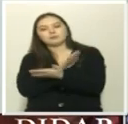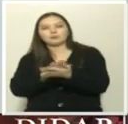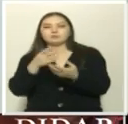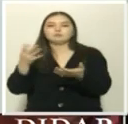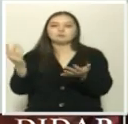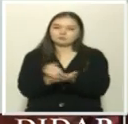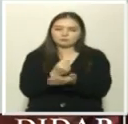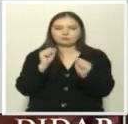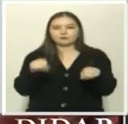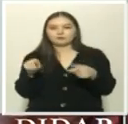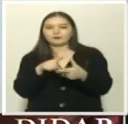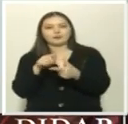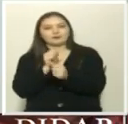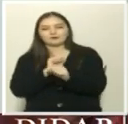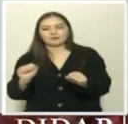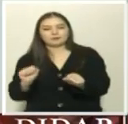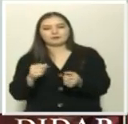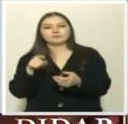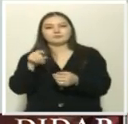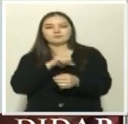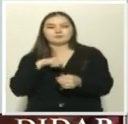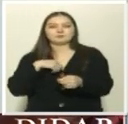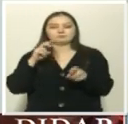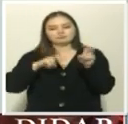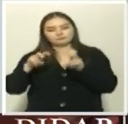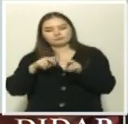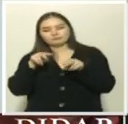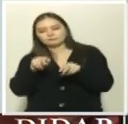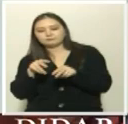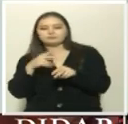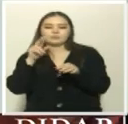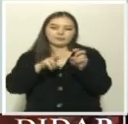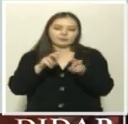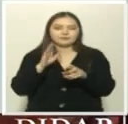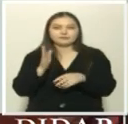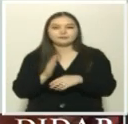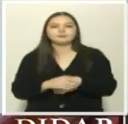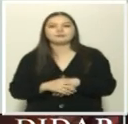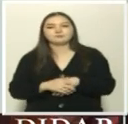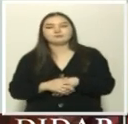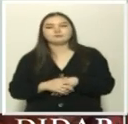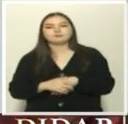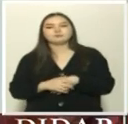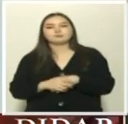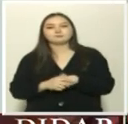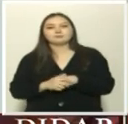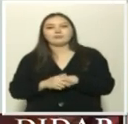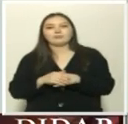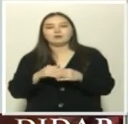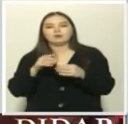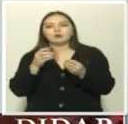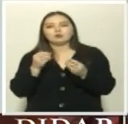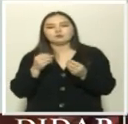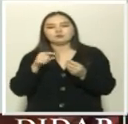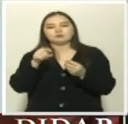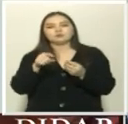управление. Далее управление делает свод всех заявок и направляет ее в фонд. Фонд ее согласует.